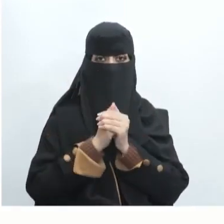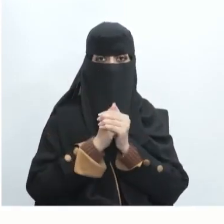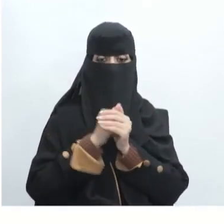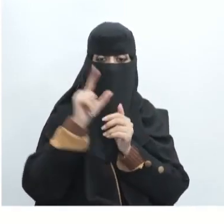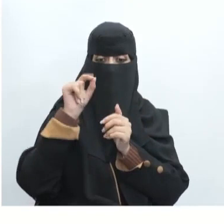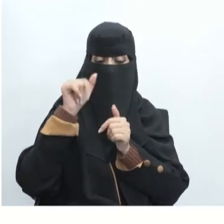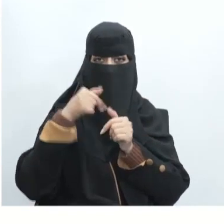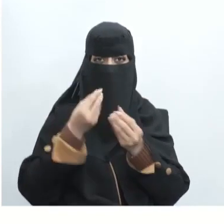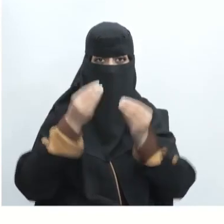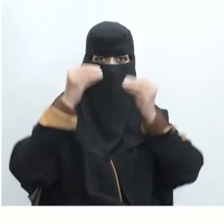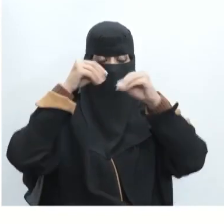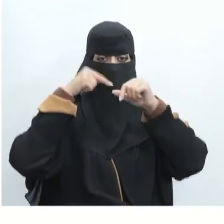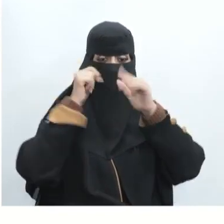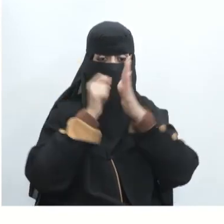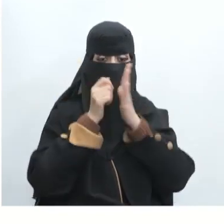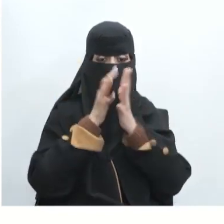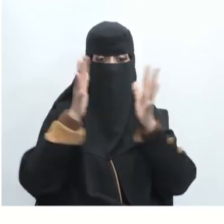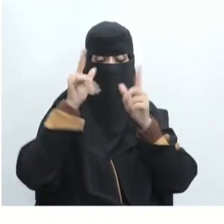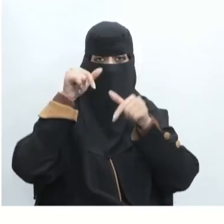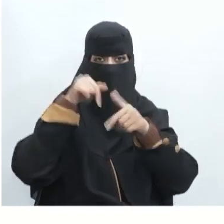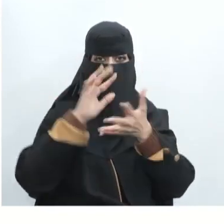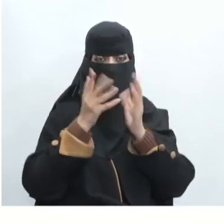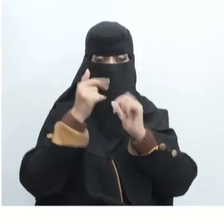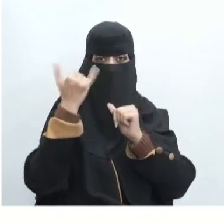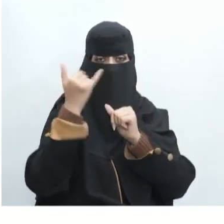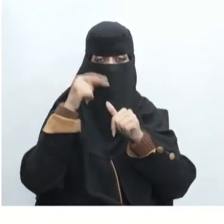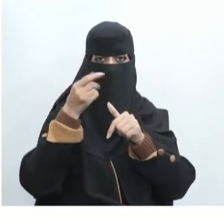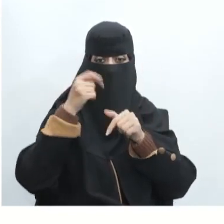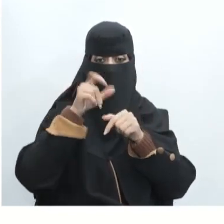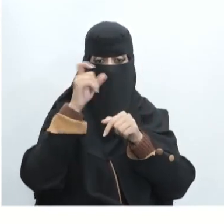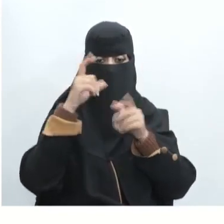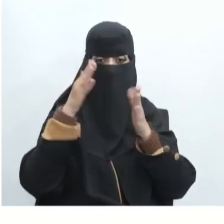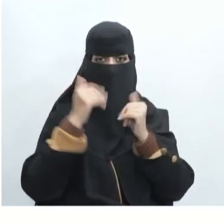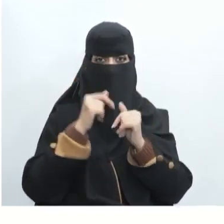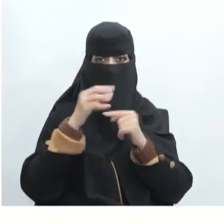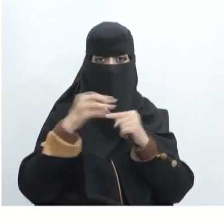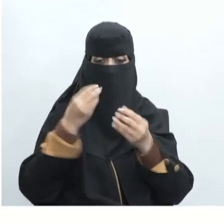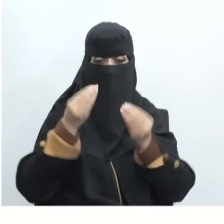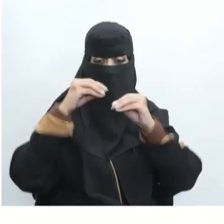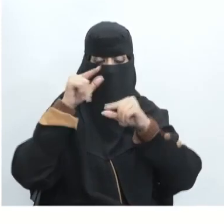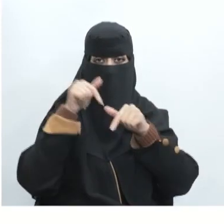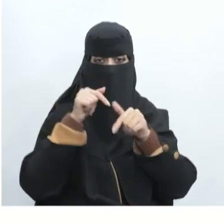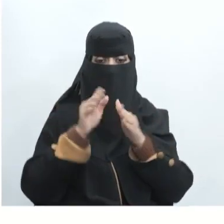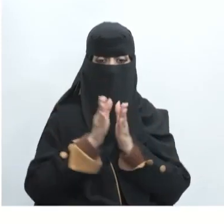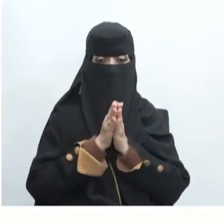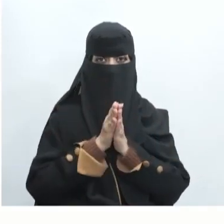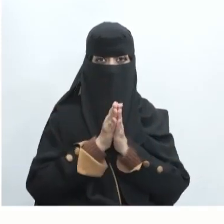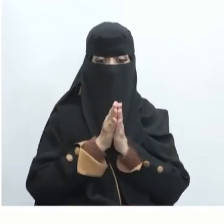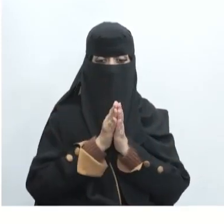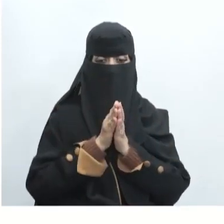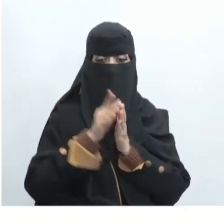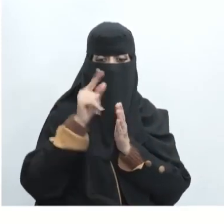احسنتم الزياده السكانيه الكبير في العالم العربي الاسلامي ويقابلها قله في الانتاج والاستثمار